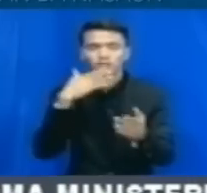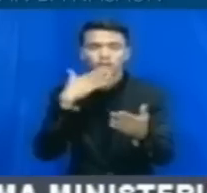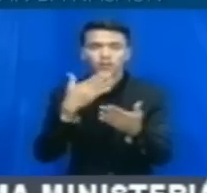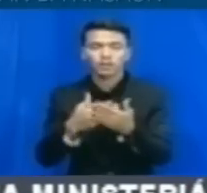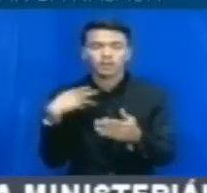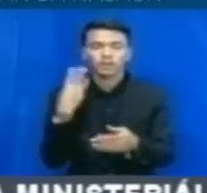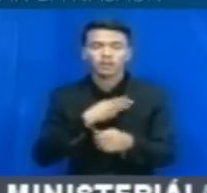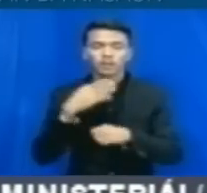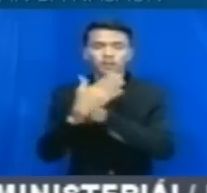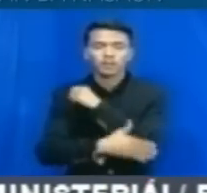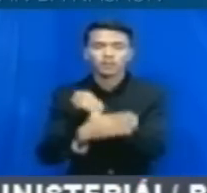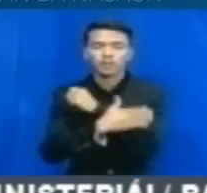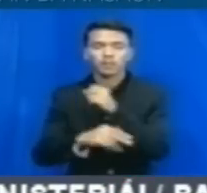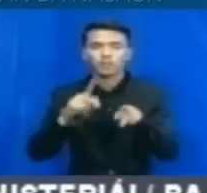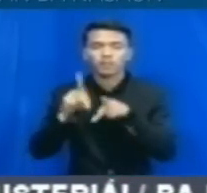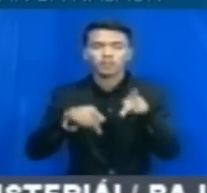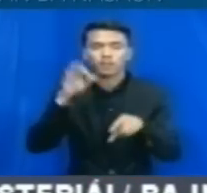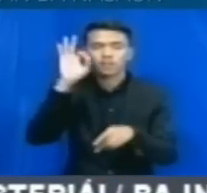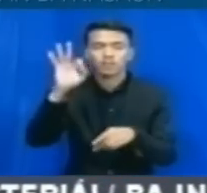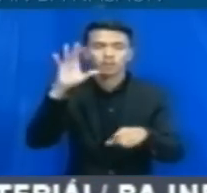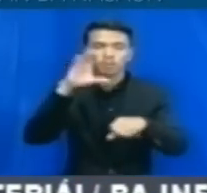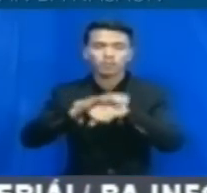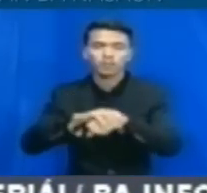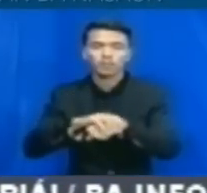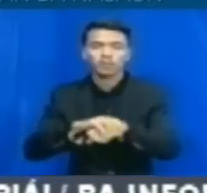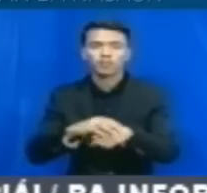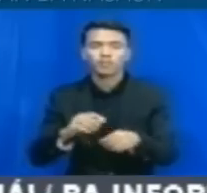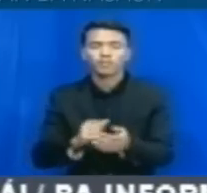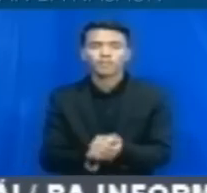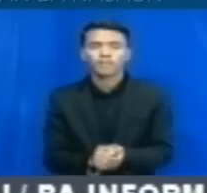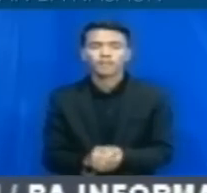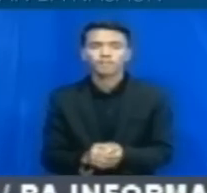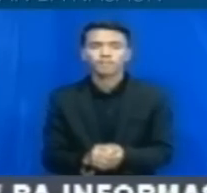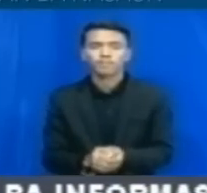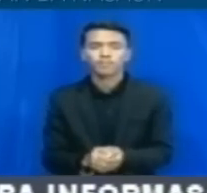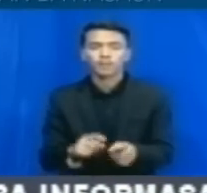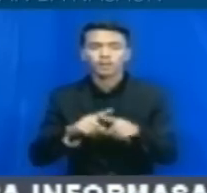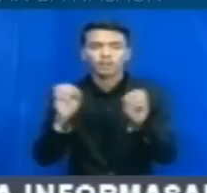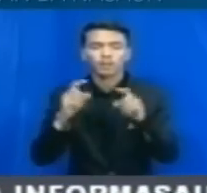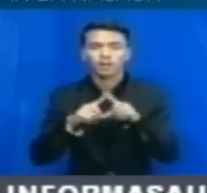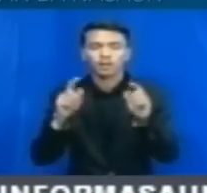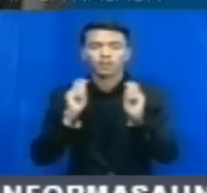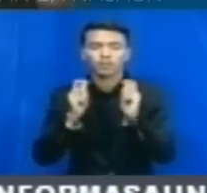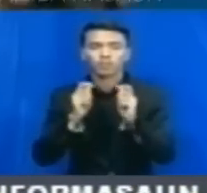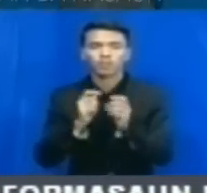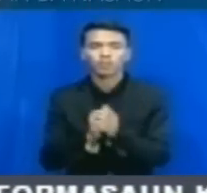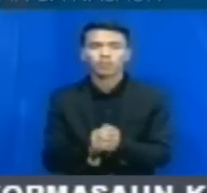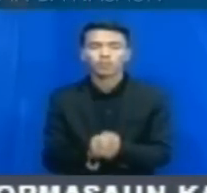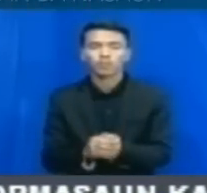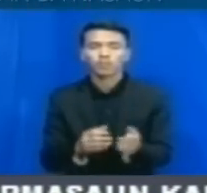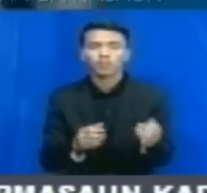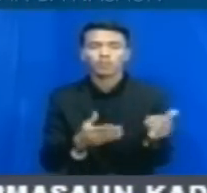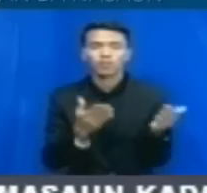example, fon dia dok ye nansia kaptura, hal kaptura sama neba, masalah ia tes uring dia, Lori det emba sira giru sira mai do sira komete